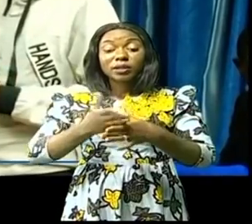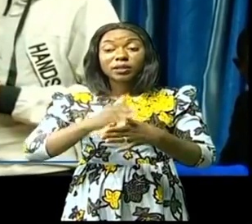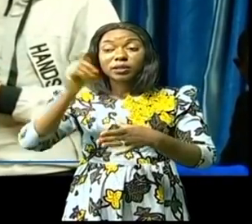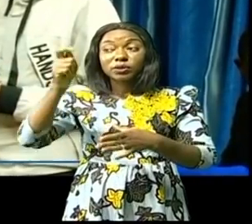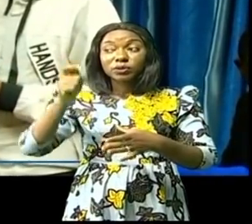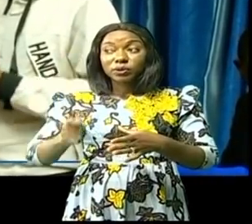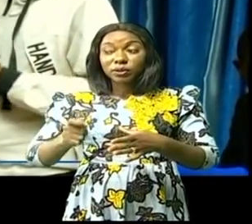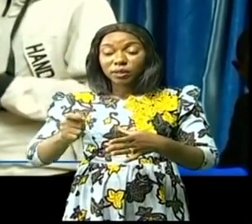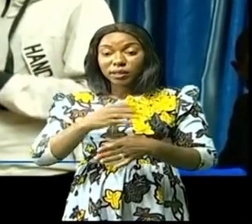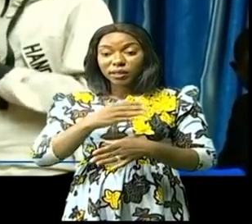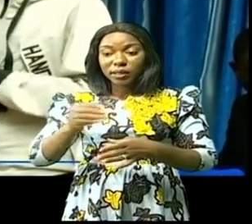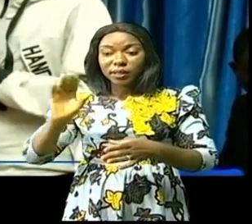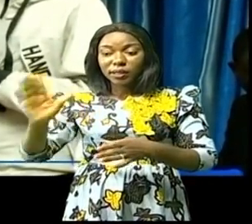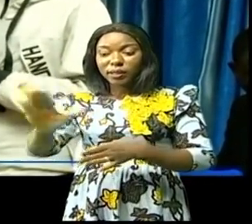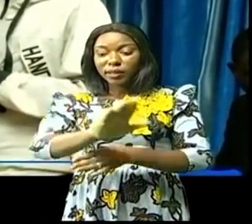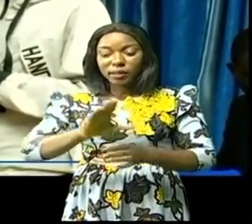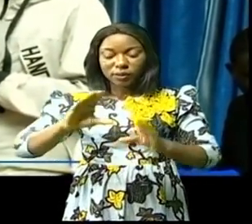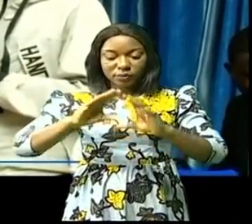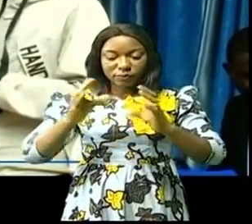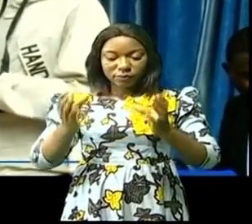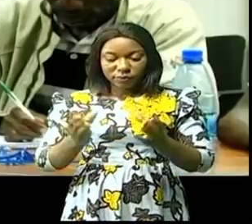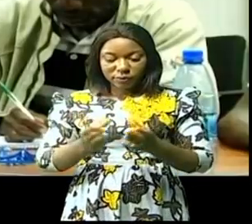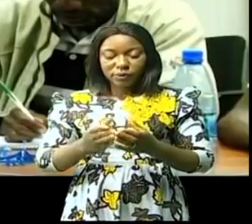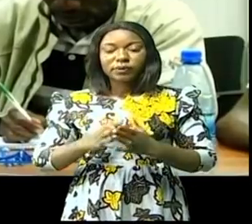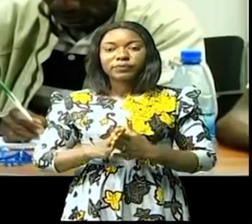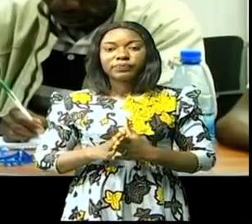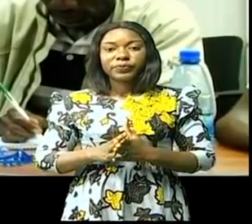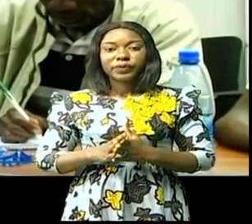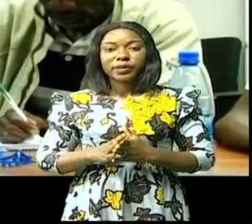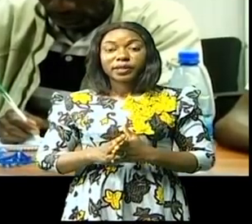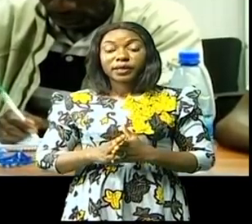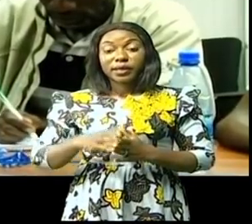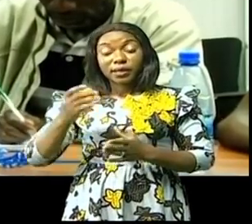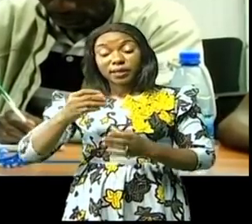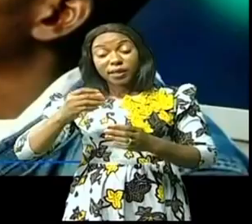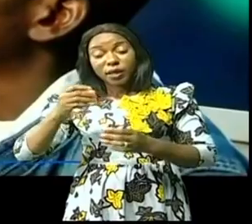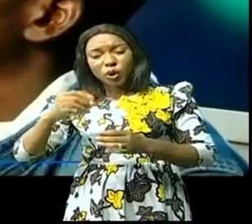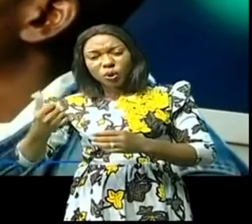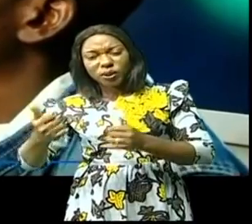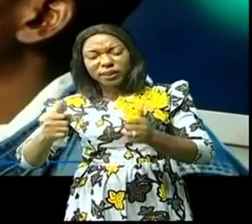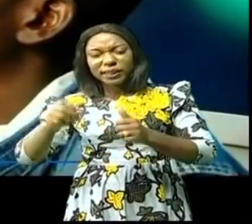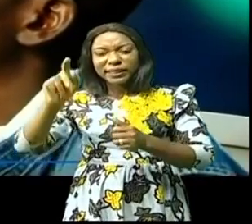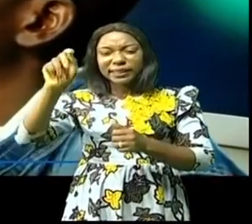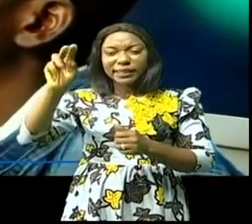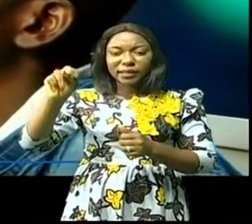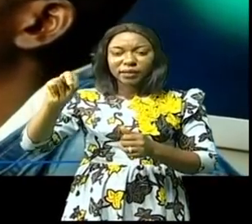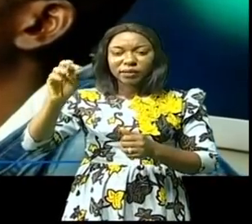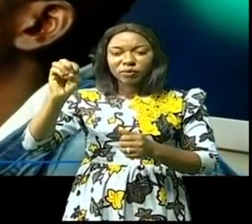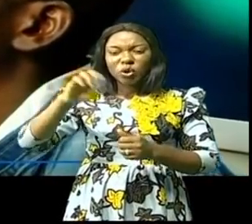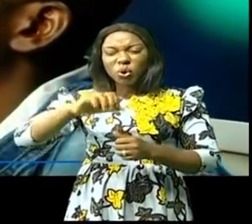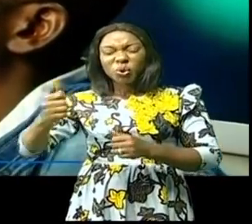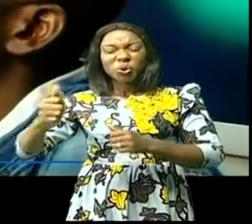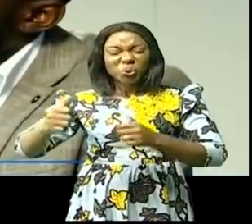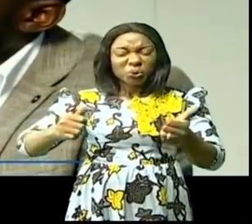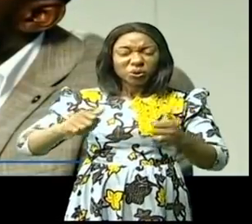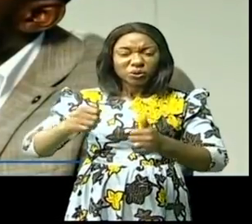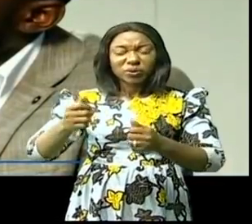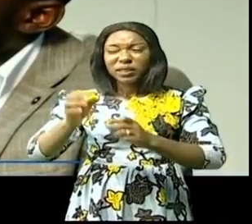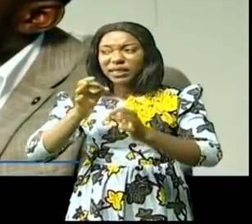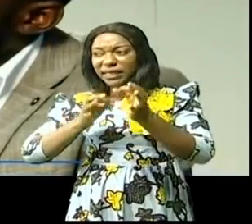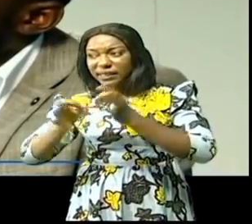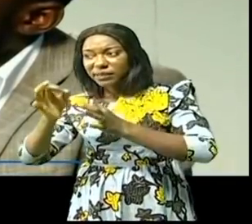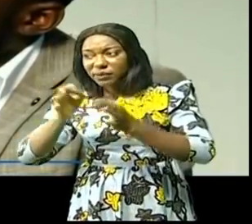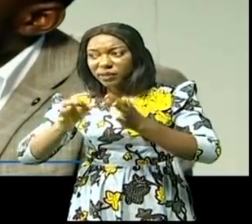et leur communauté ethnique. Les leaders Hutu, Hunde, Tembo, Nyanga, Nande et Tutsi ont expliqué